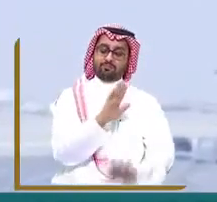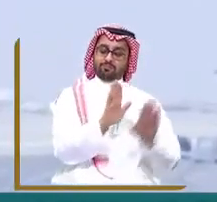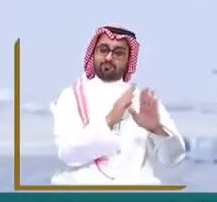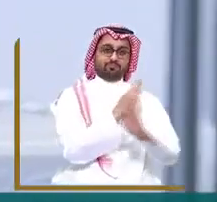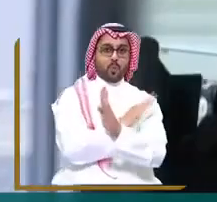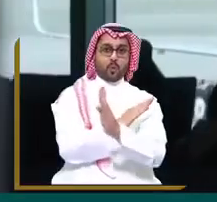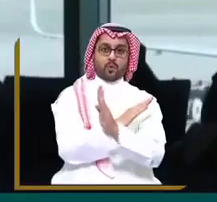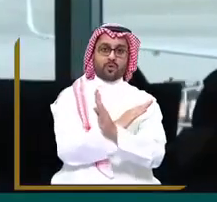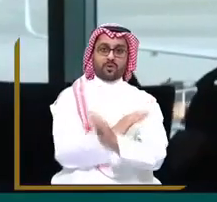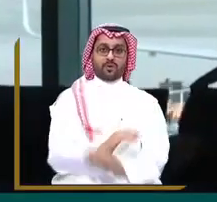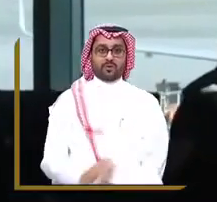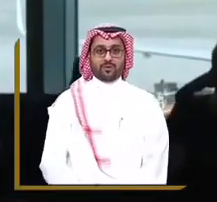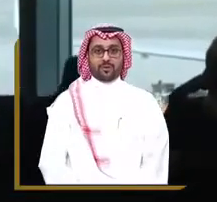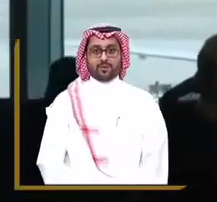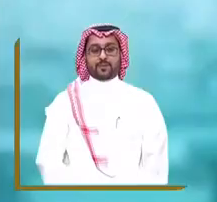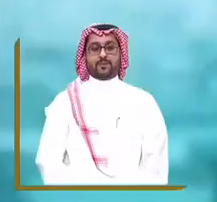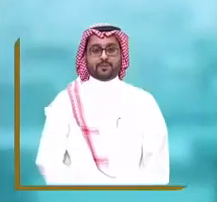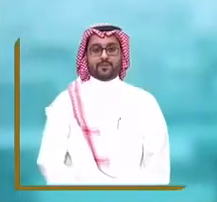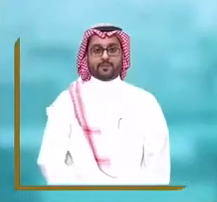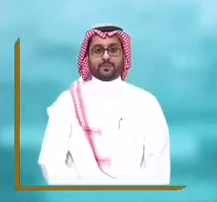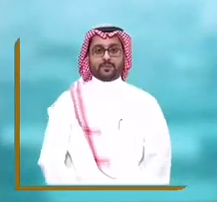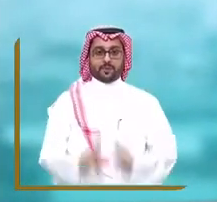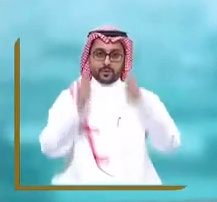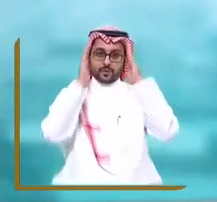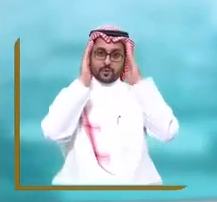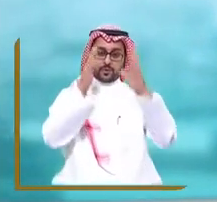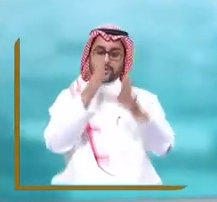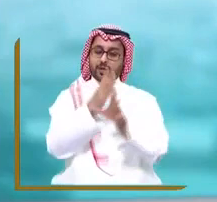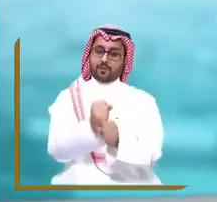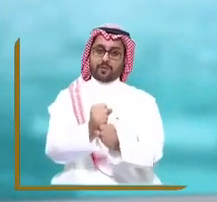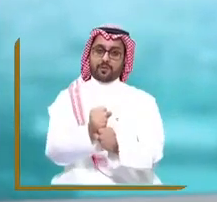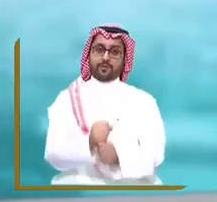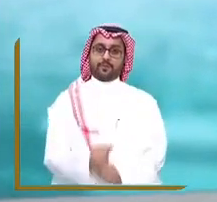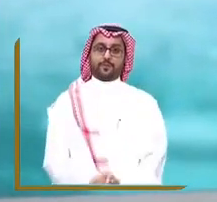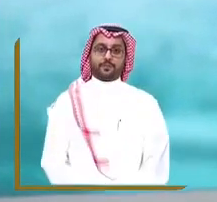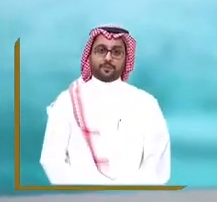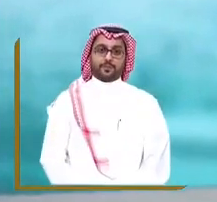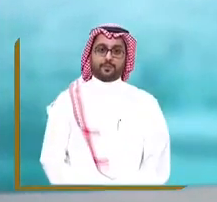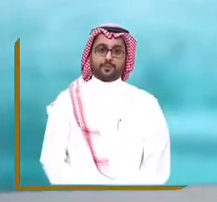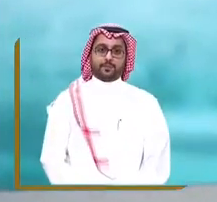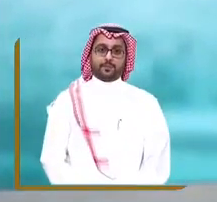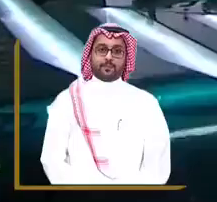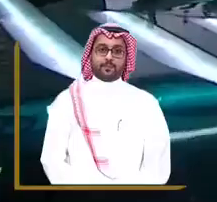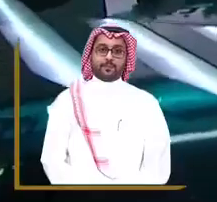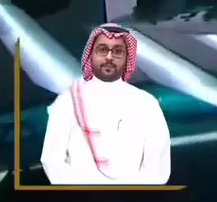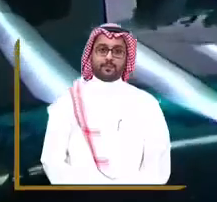جرعتي لقاح كورونا. شكرا لكم على طيب المتابعة، في أمان الله.